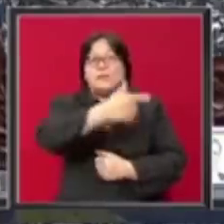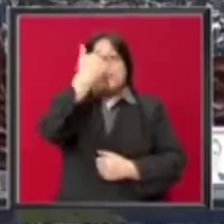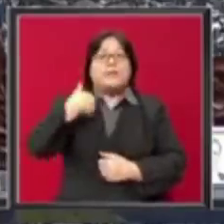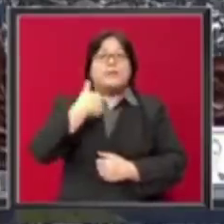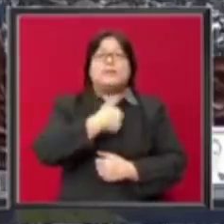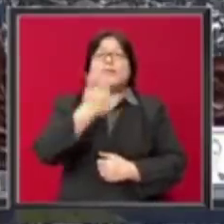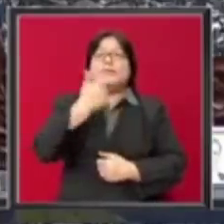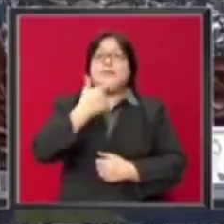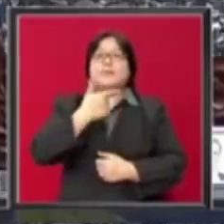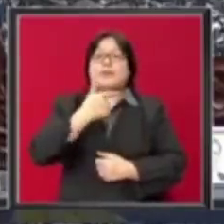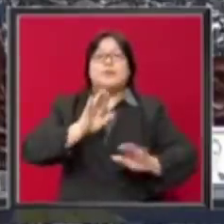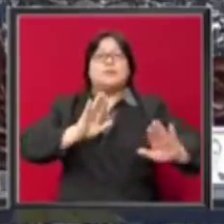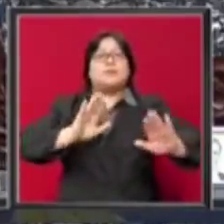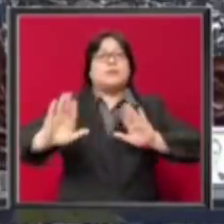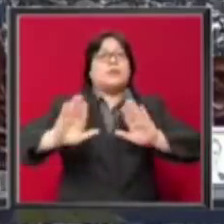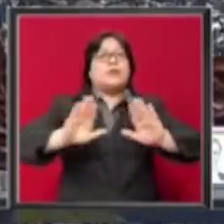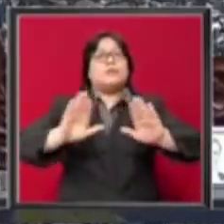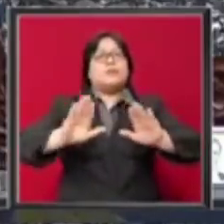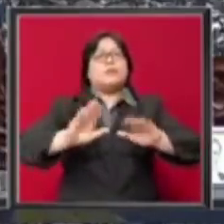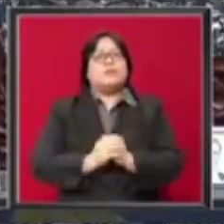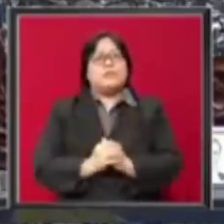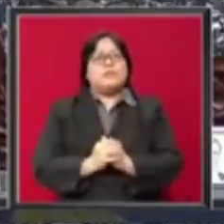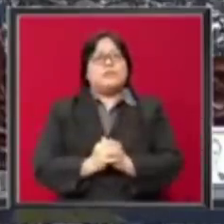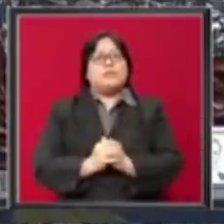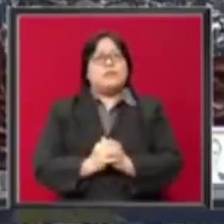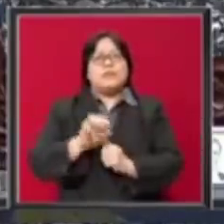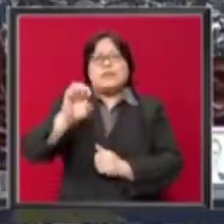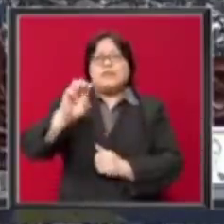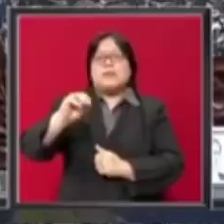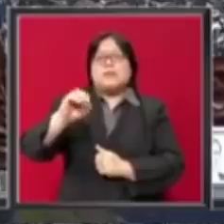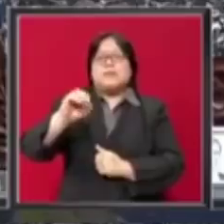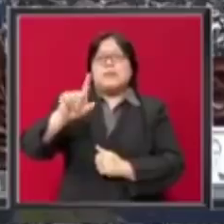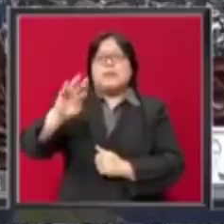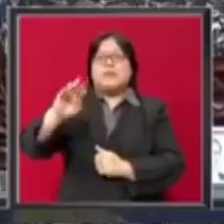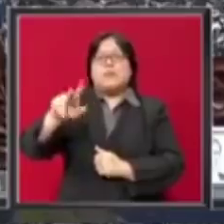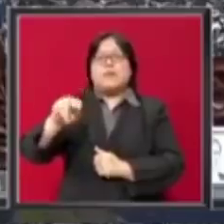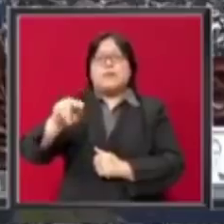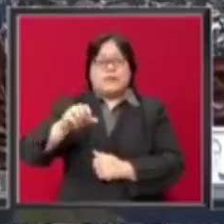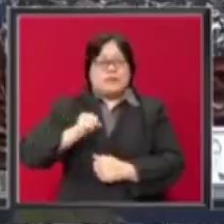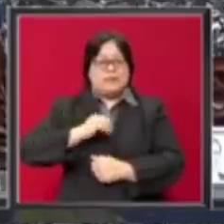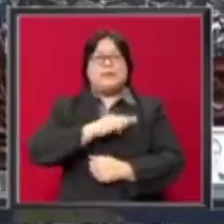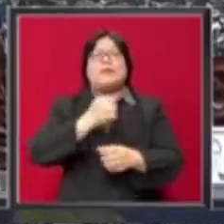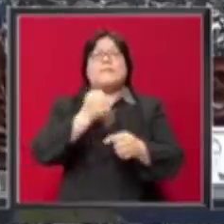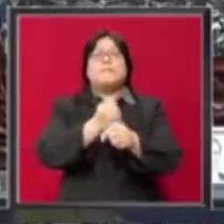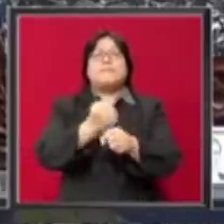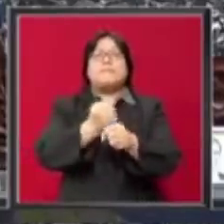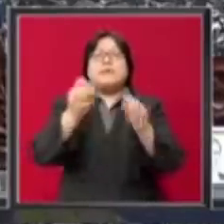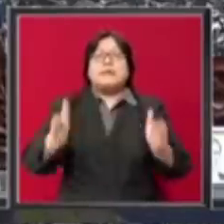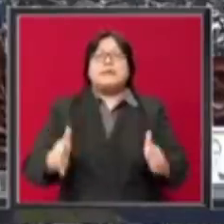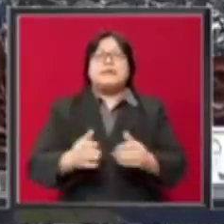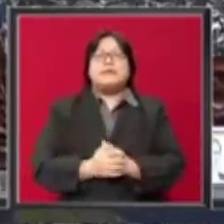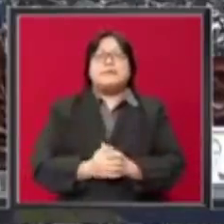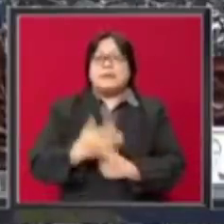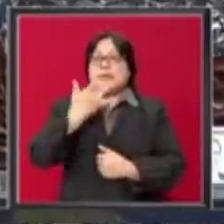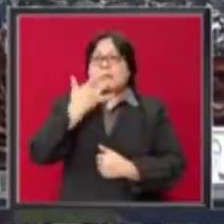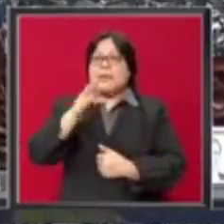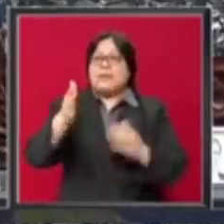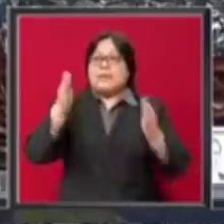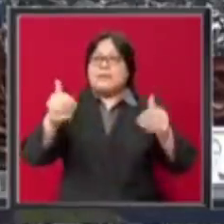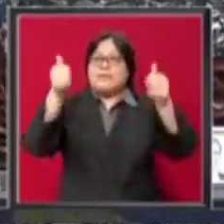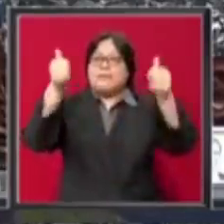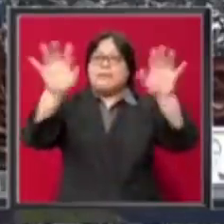kita tidak mahu tolak ansur soal emolumen, gaji pekerja, nasib